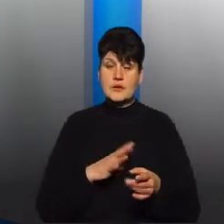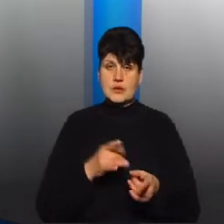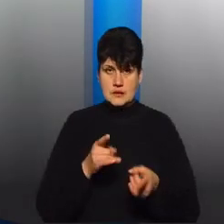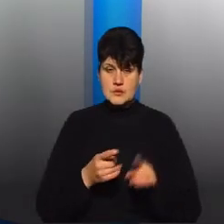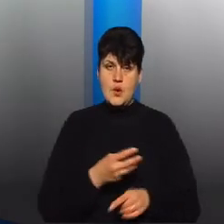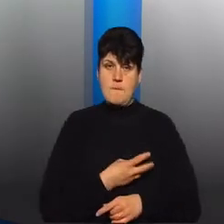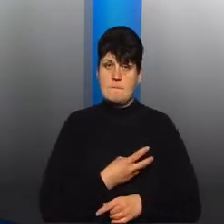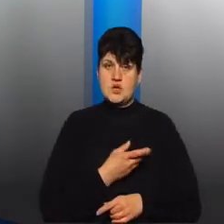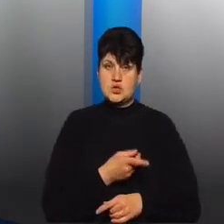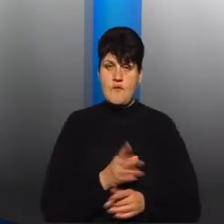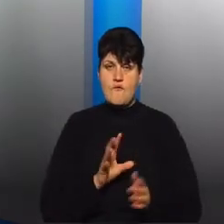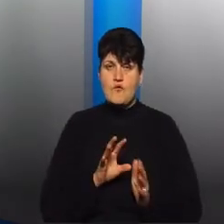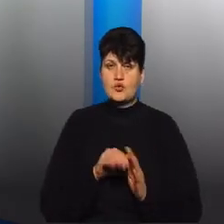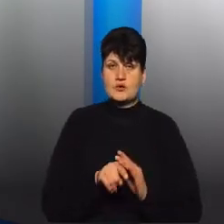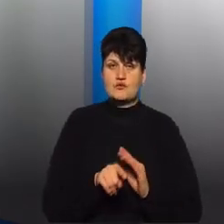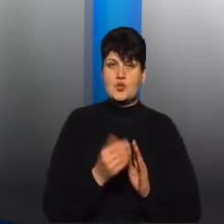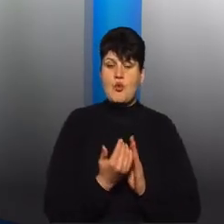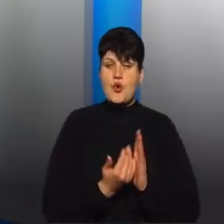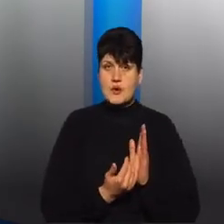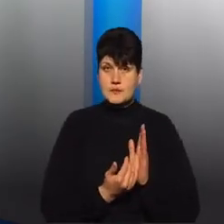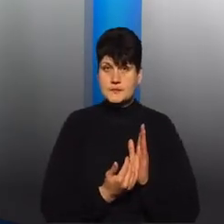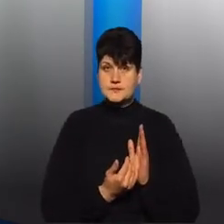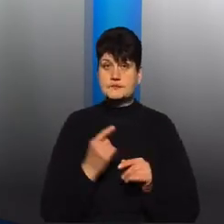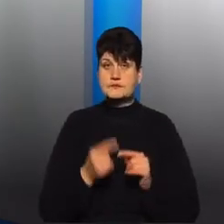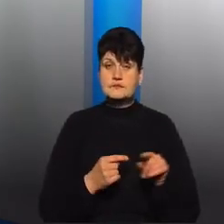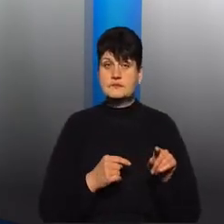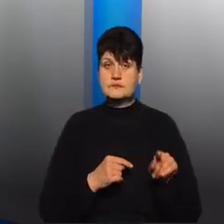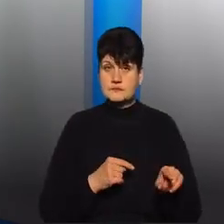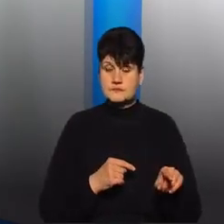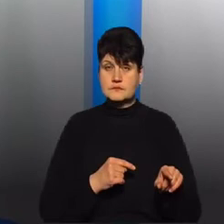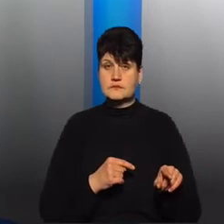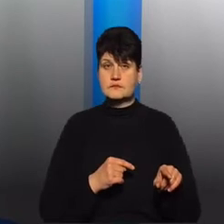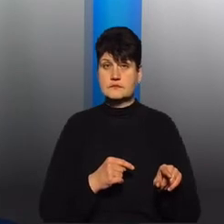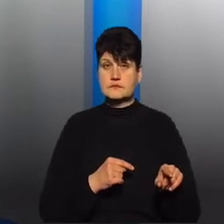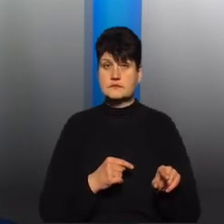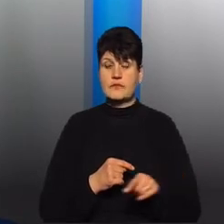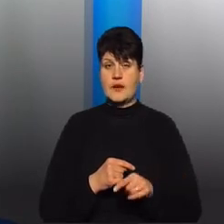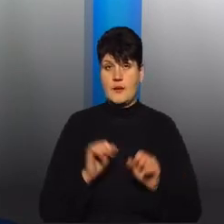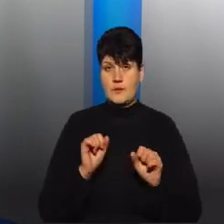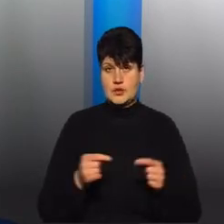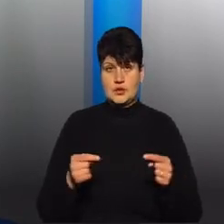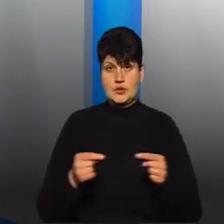дану програму. Через що, раз ми можемо вже чітко говорити, що 120 тисяч